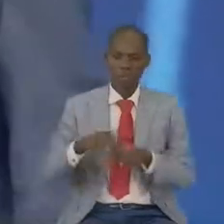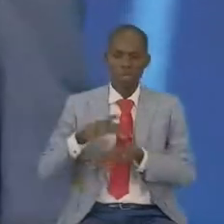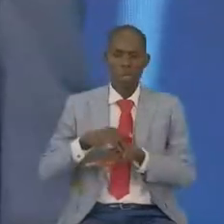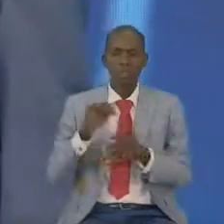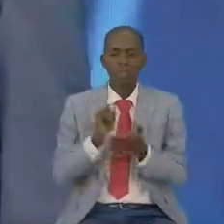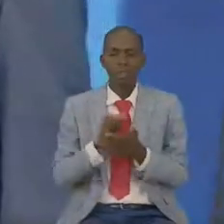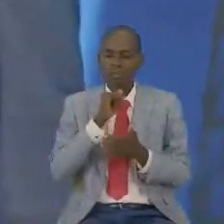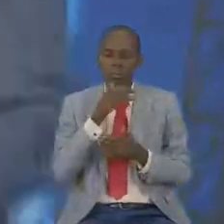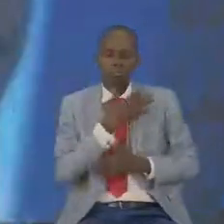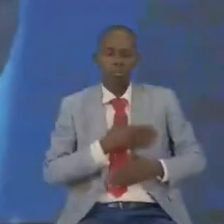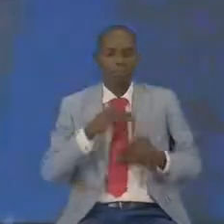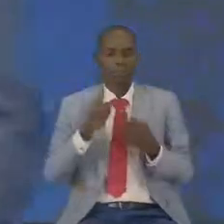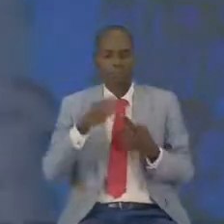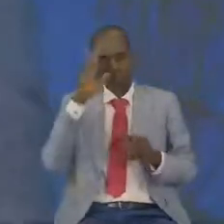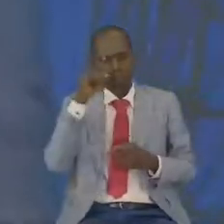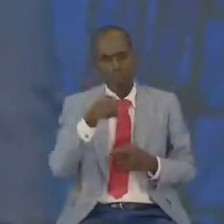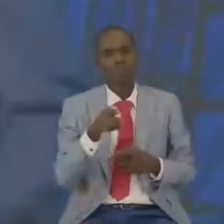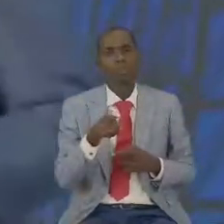pas,